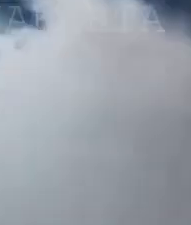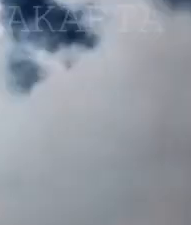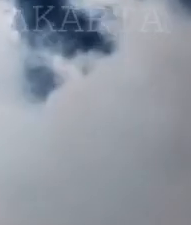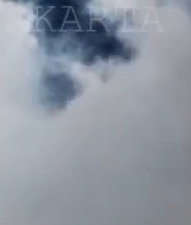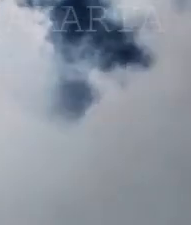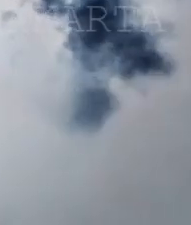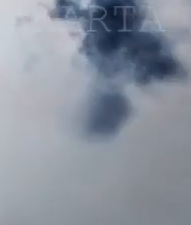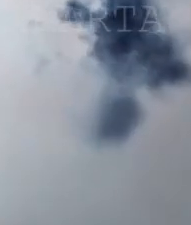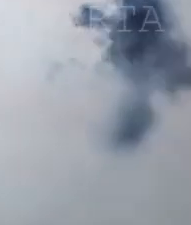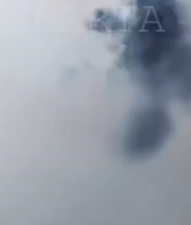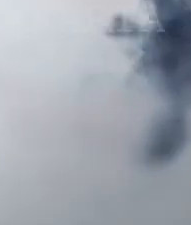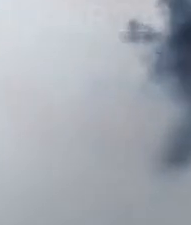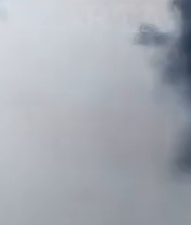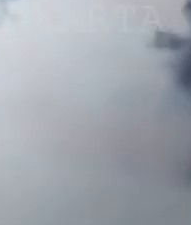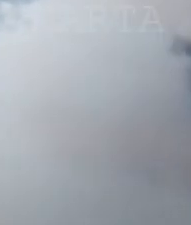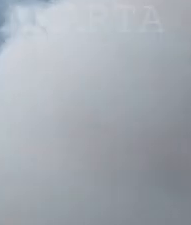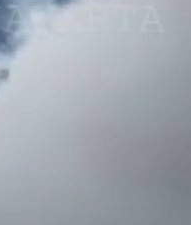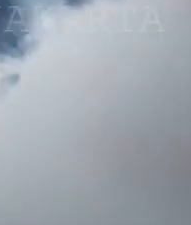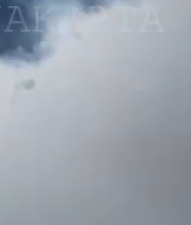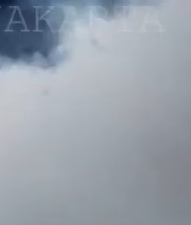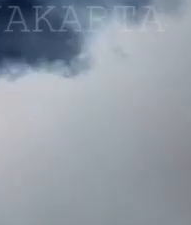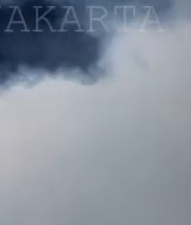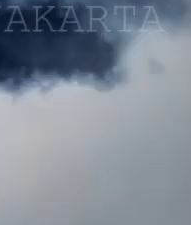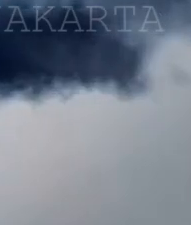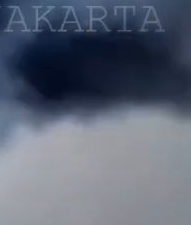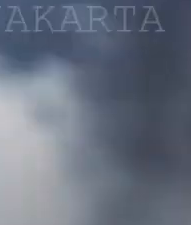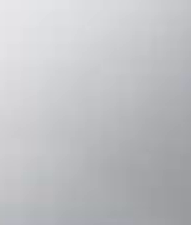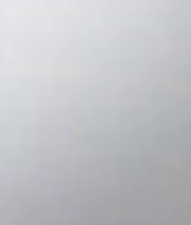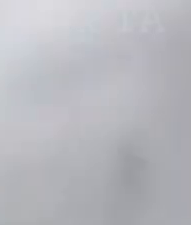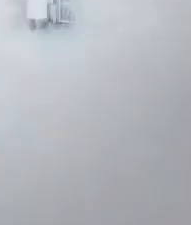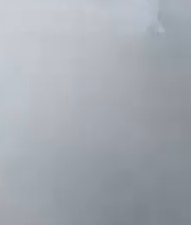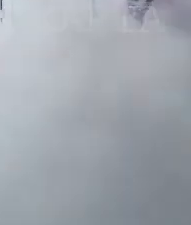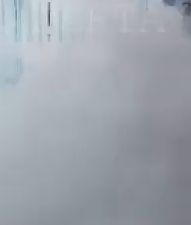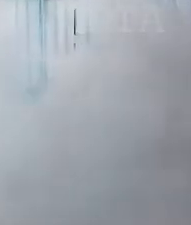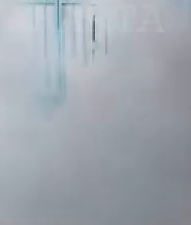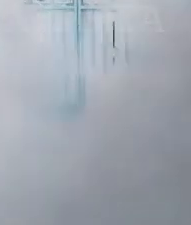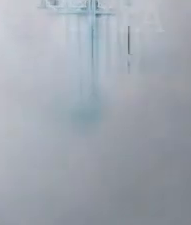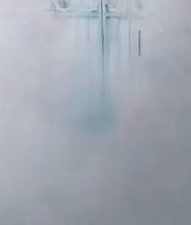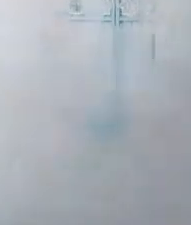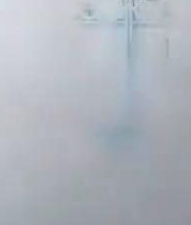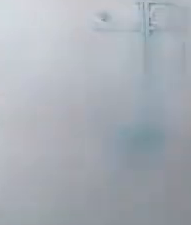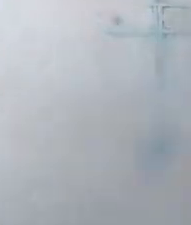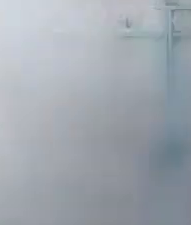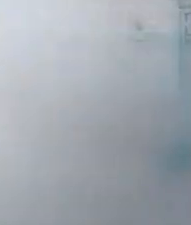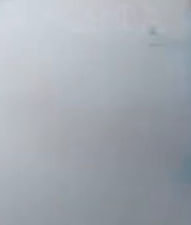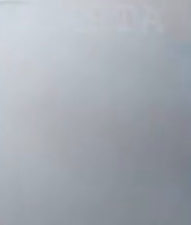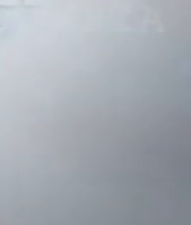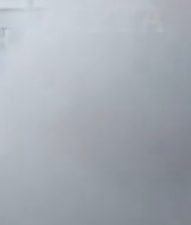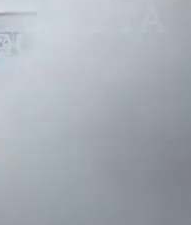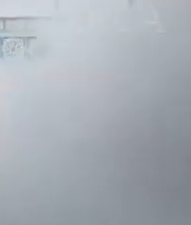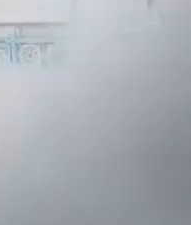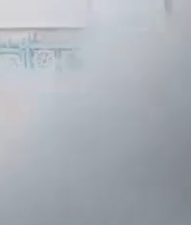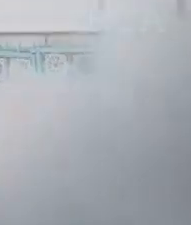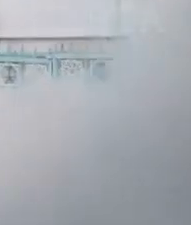melaporkanik Allahumma labik labbaika la syarika laka